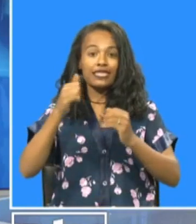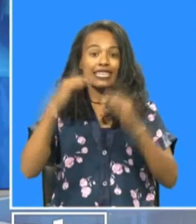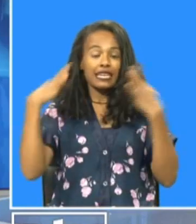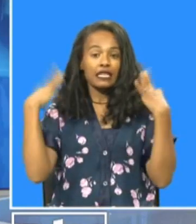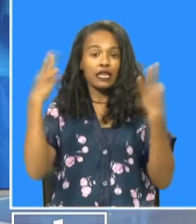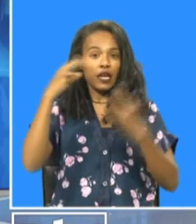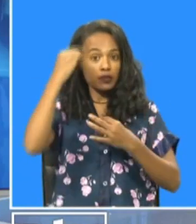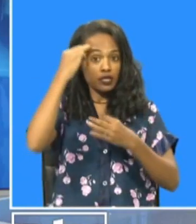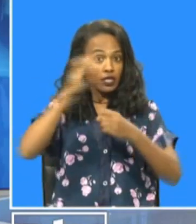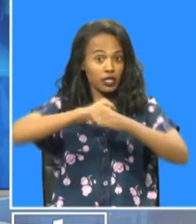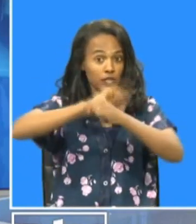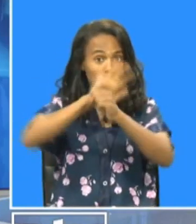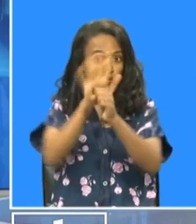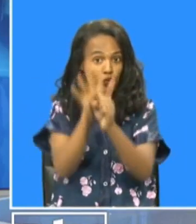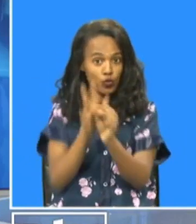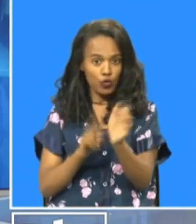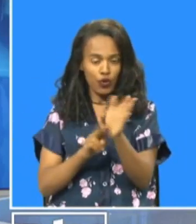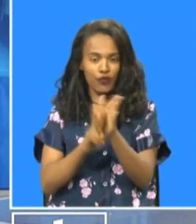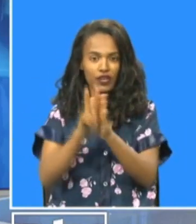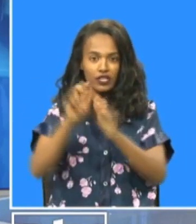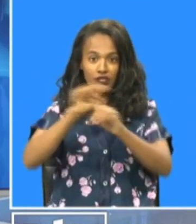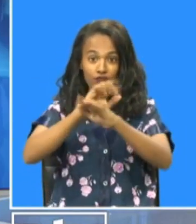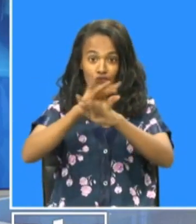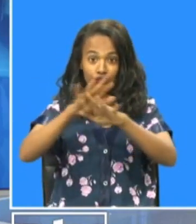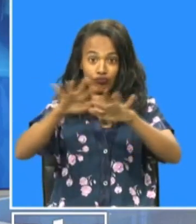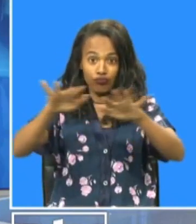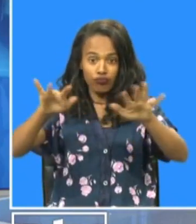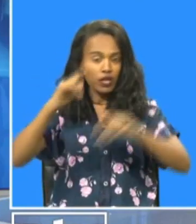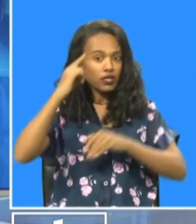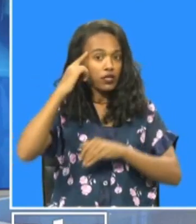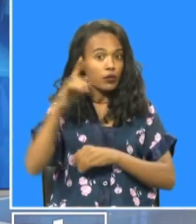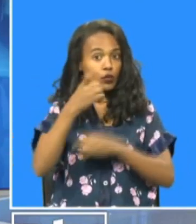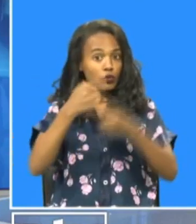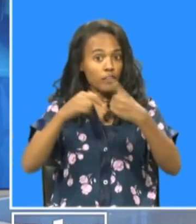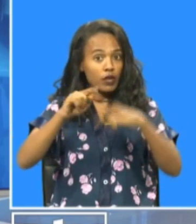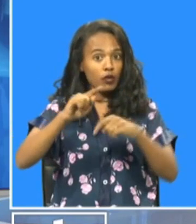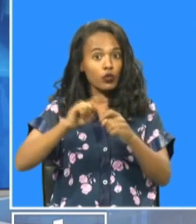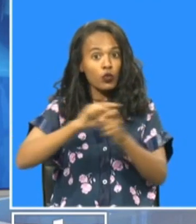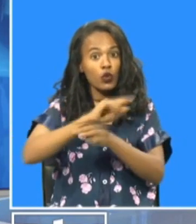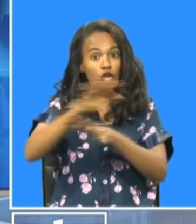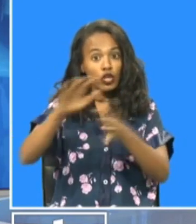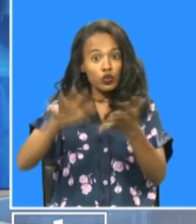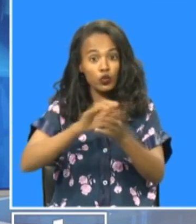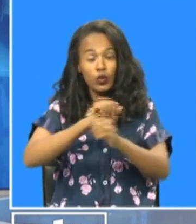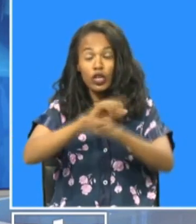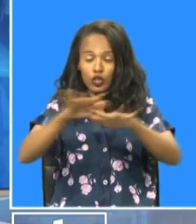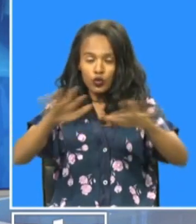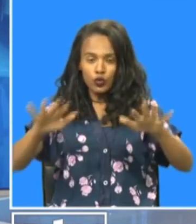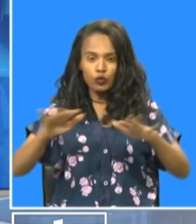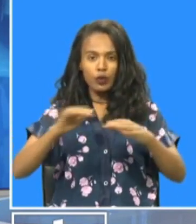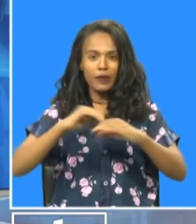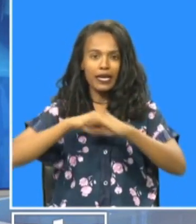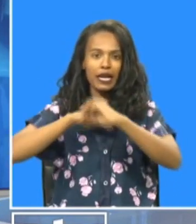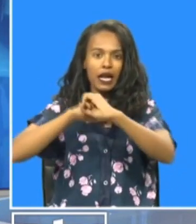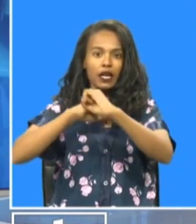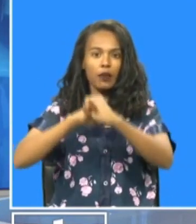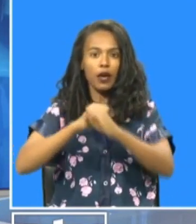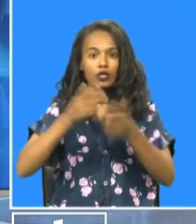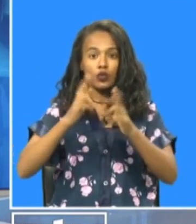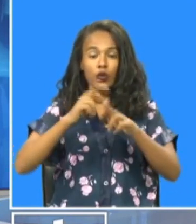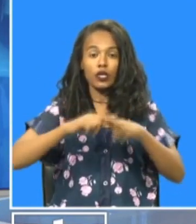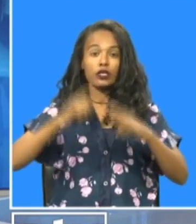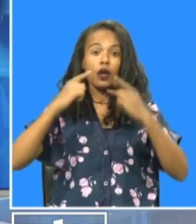የጤና ሚኒስቴር የኮሮና ቫይረስ ወረርሽኝ ስርጭቱ አሳሳቢ የሆነ በመምጣቱ ወረርሽኙን በመከላከል ሂደት በአስቸኳይ ጊዜ